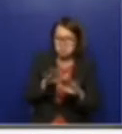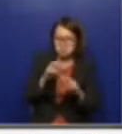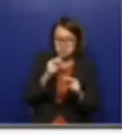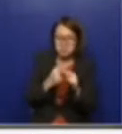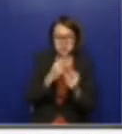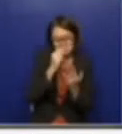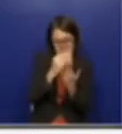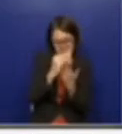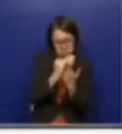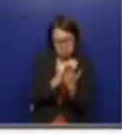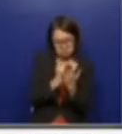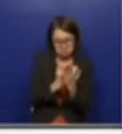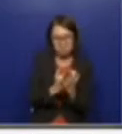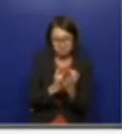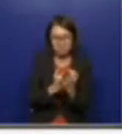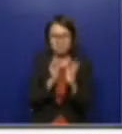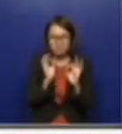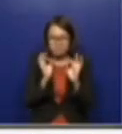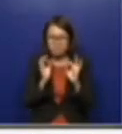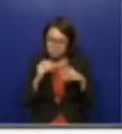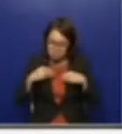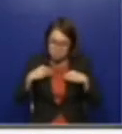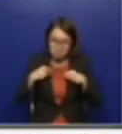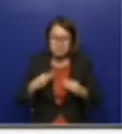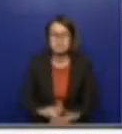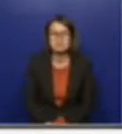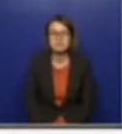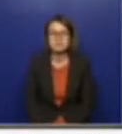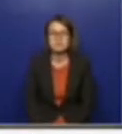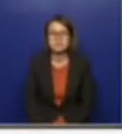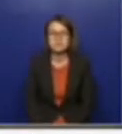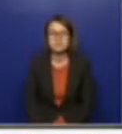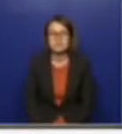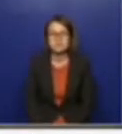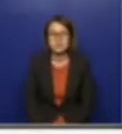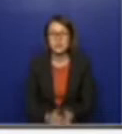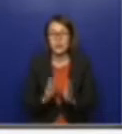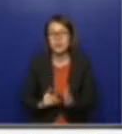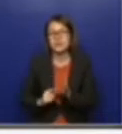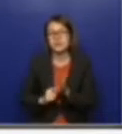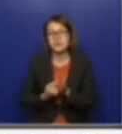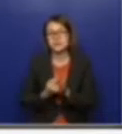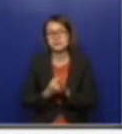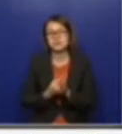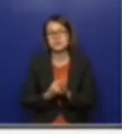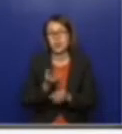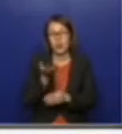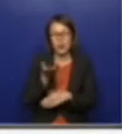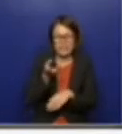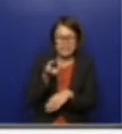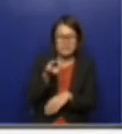ความเต็มใจอันนี้คือผู้เริ่มการท่านประธานขอย้ายนิดเดียวครับ